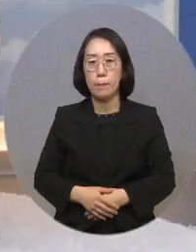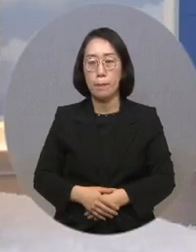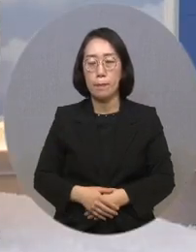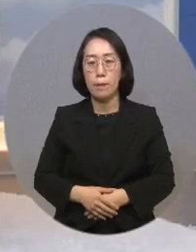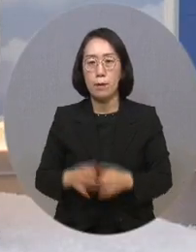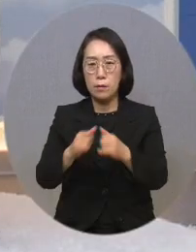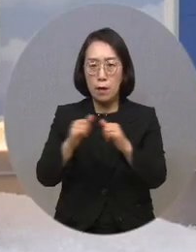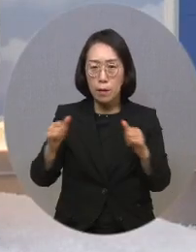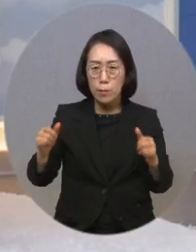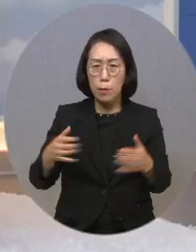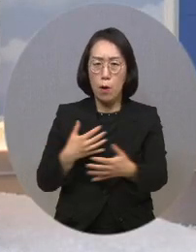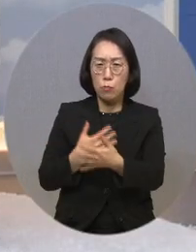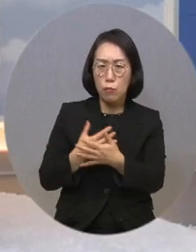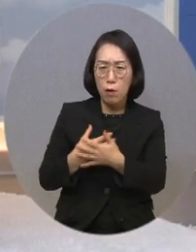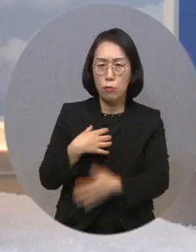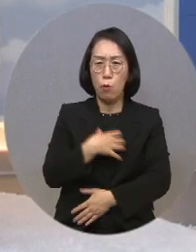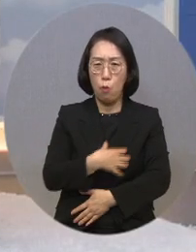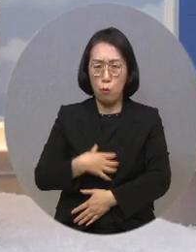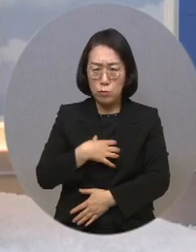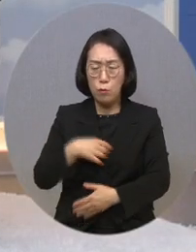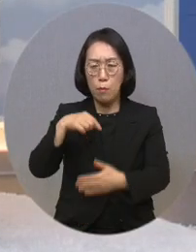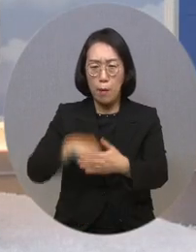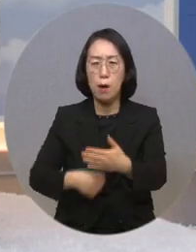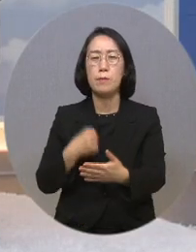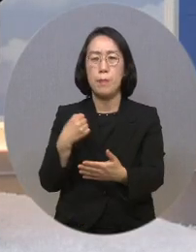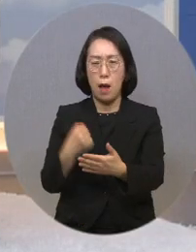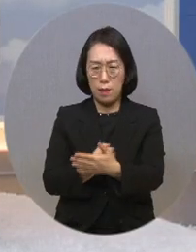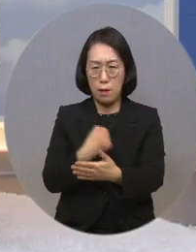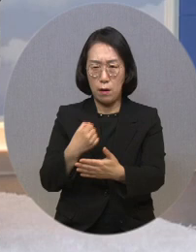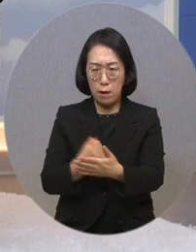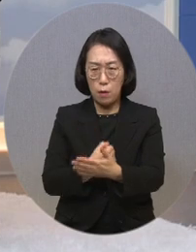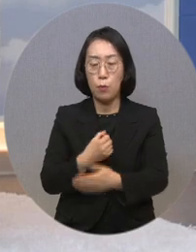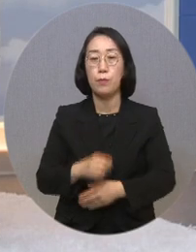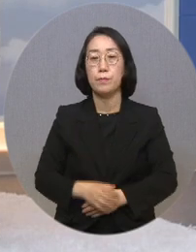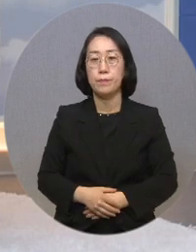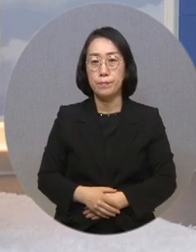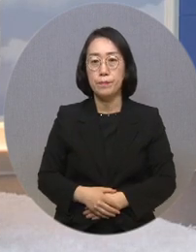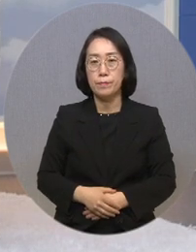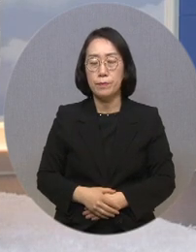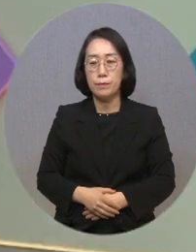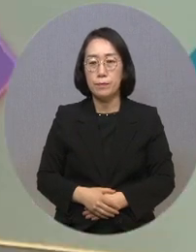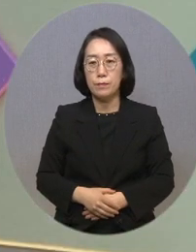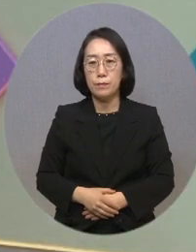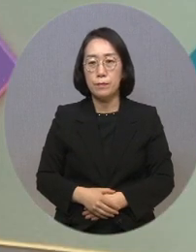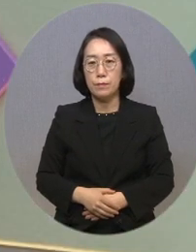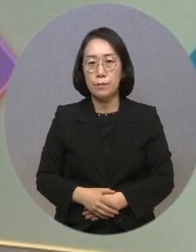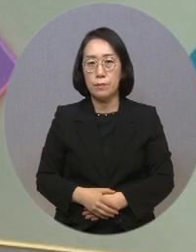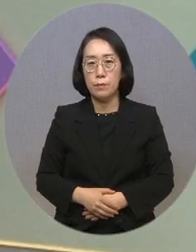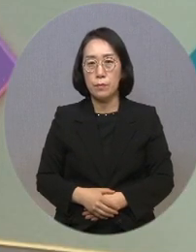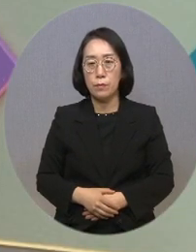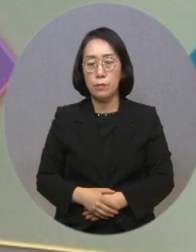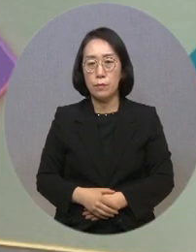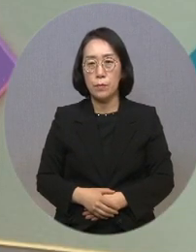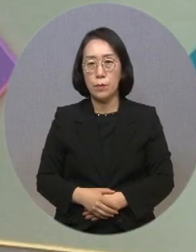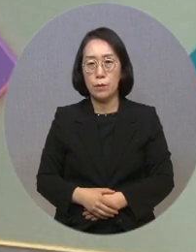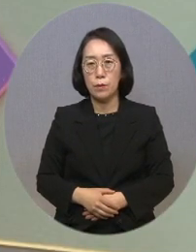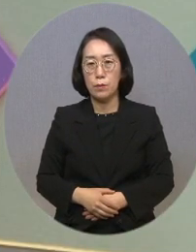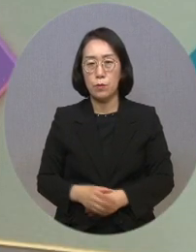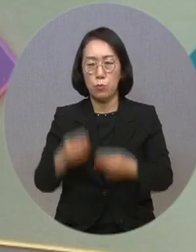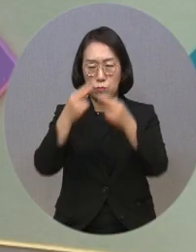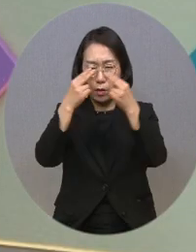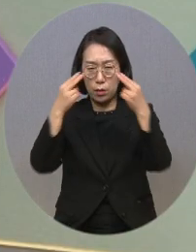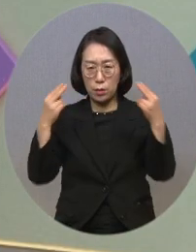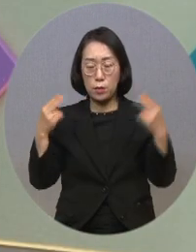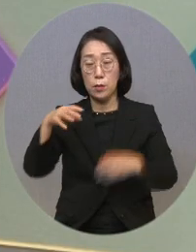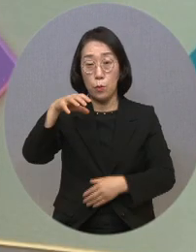좀 불안해 하셨을 네, 것이고 그러시겠네요. 또 안타까운 마음도 많으셨을 것 같아요. 네. 더구나 이제 그 장례식장에 가서